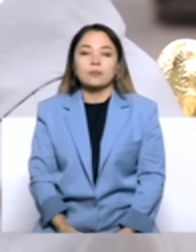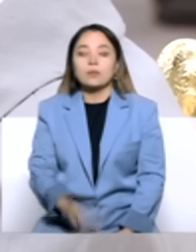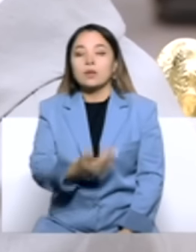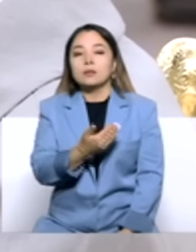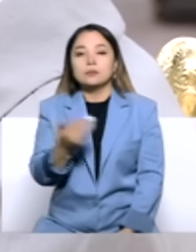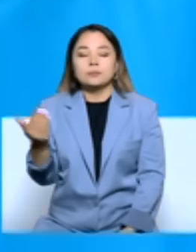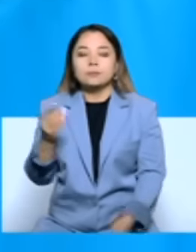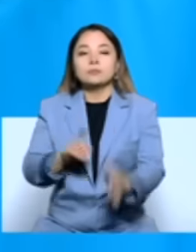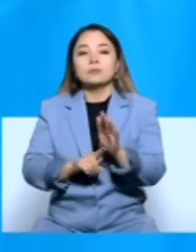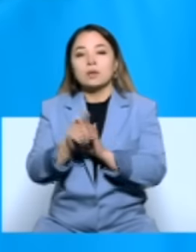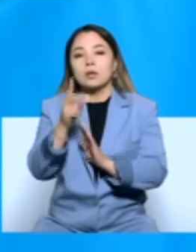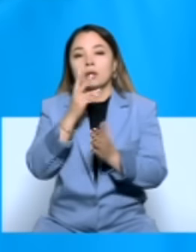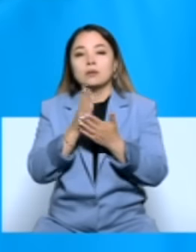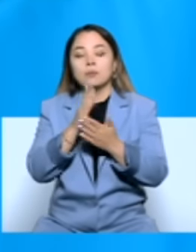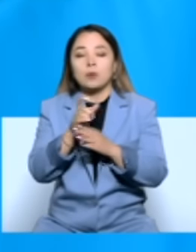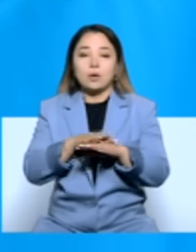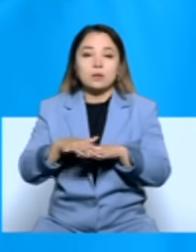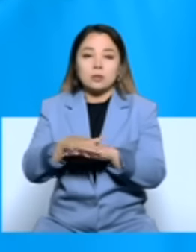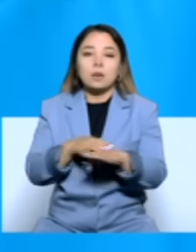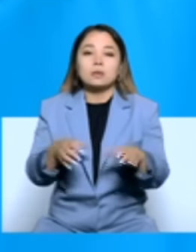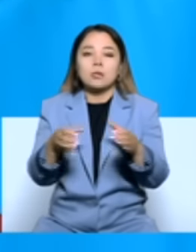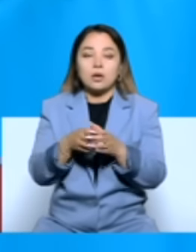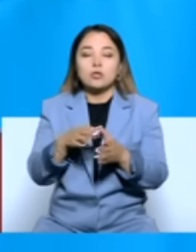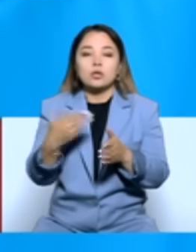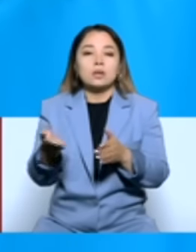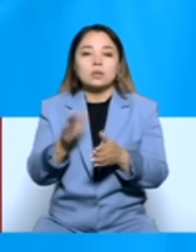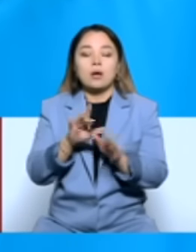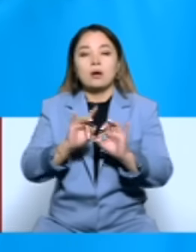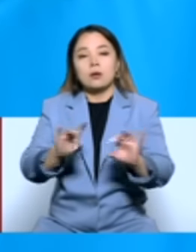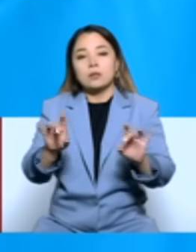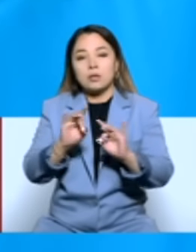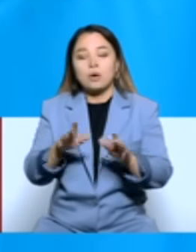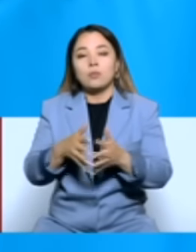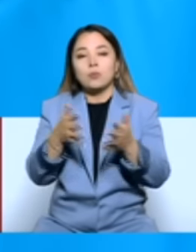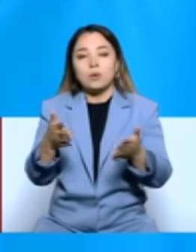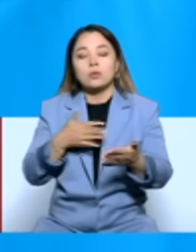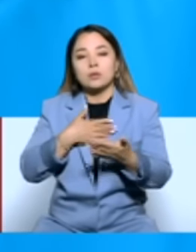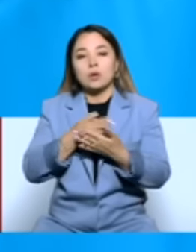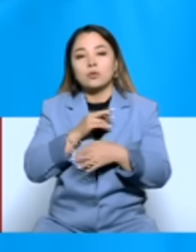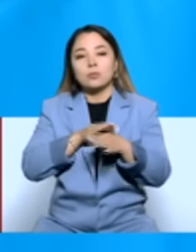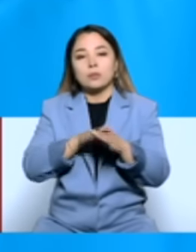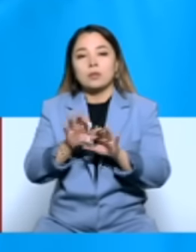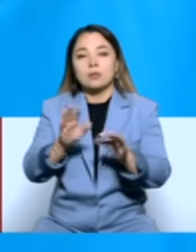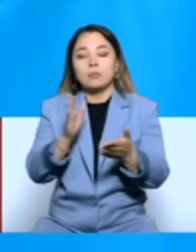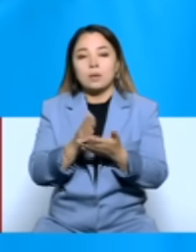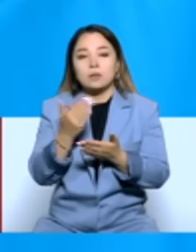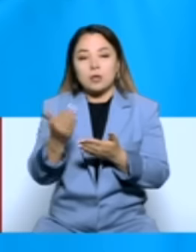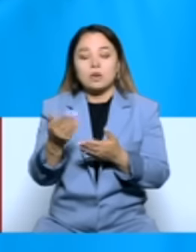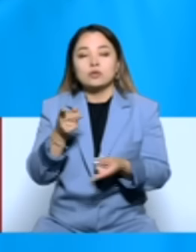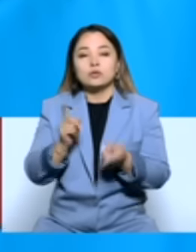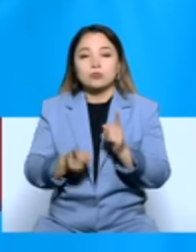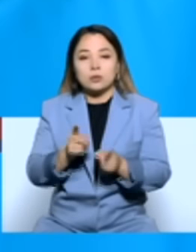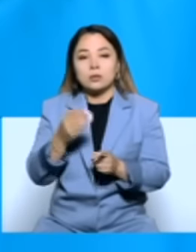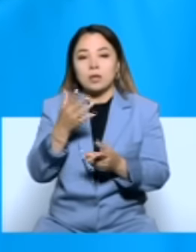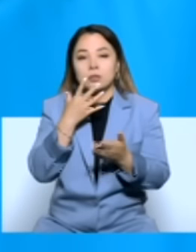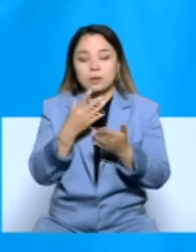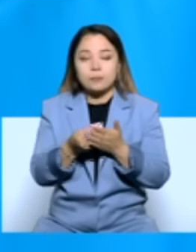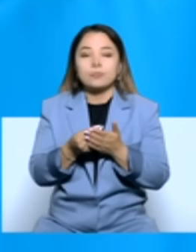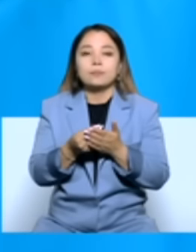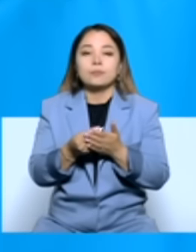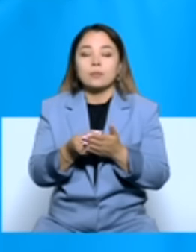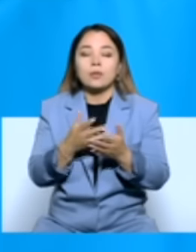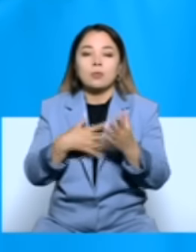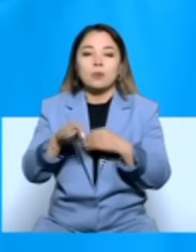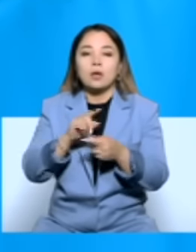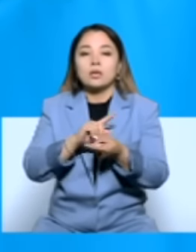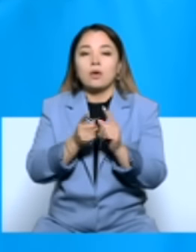Сіздер тың бастамаларды жұртшылыққа жан-жақты түсіндіруге зор үлес қостыңыздар. Шын мәнінде